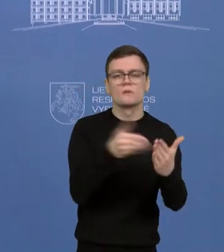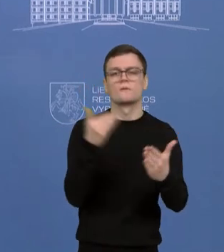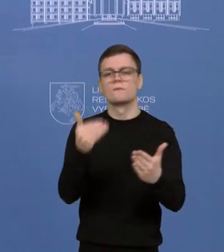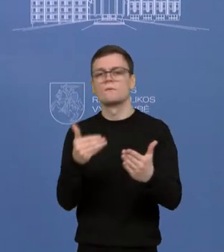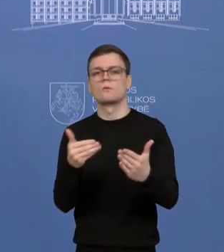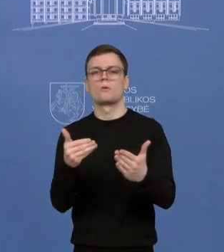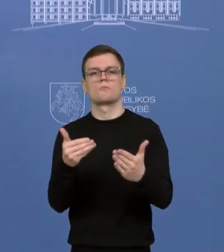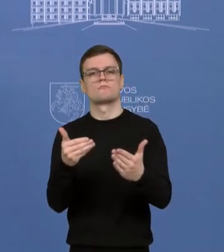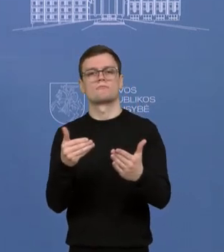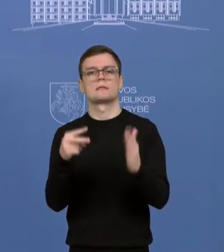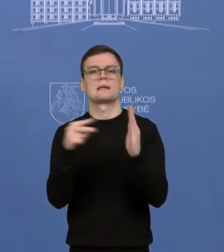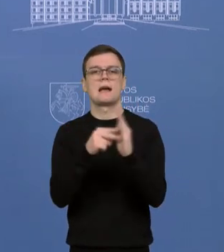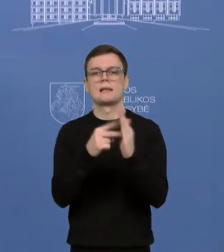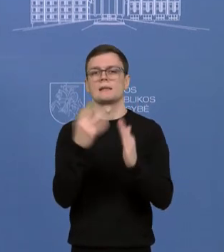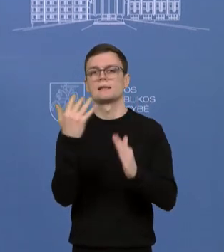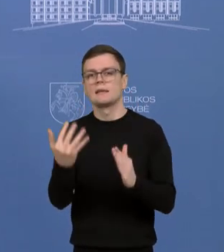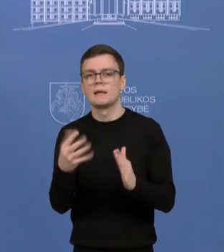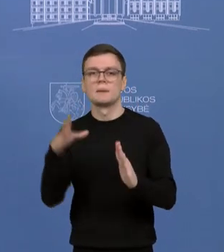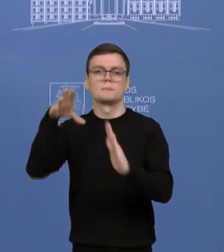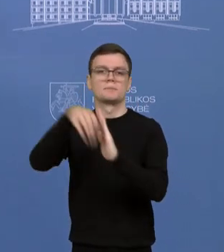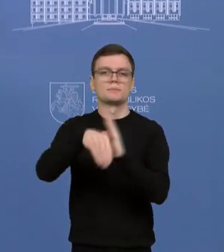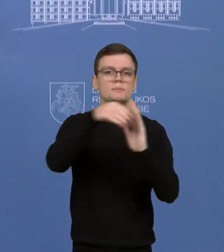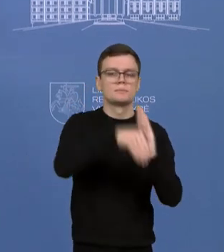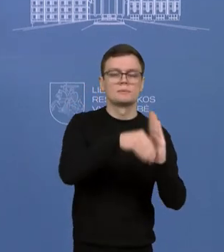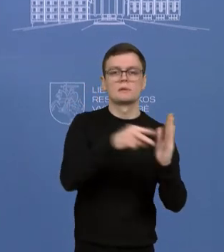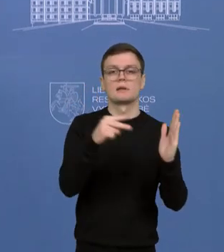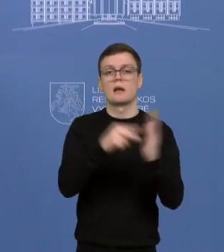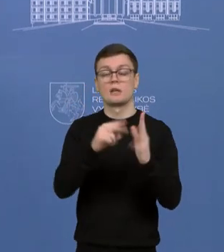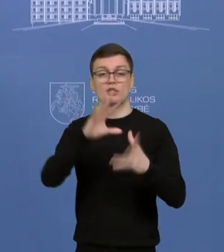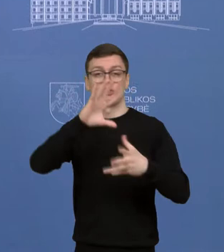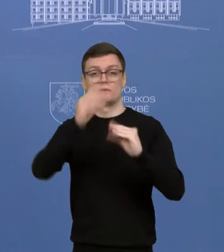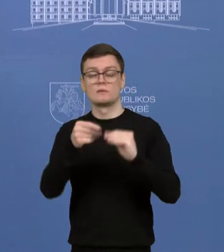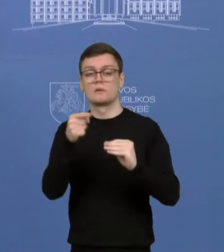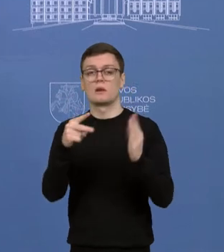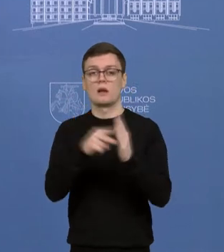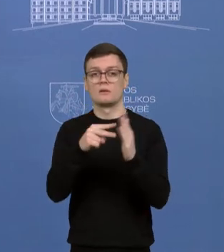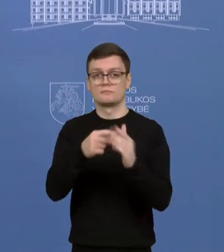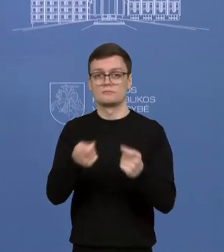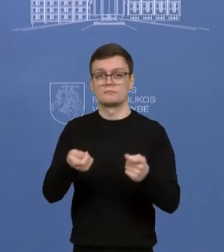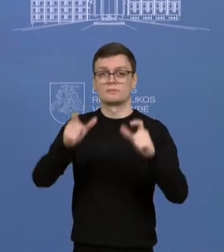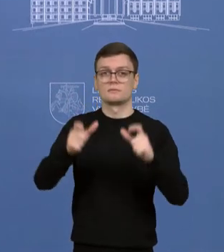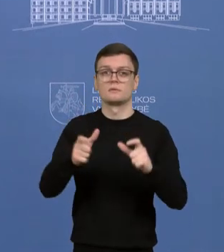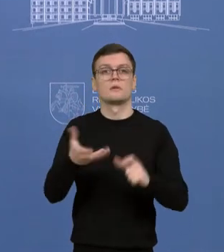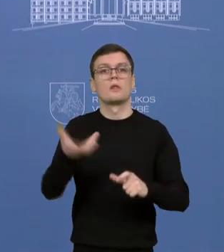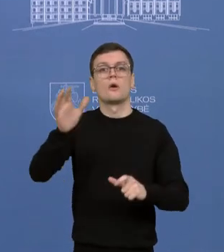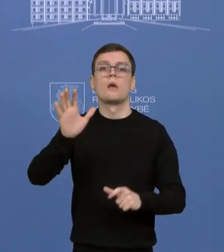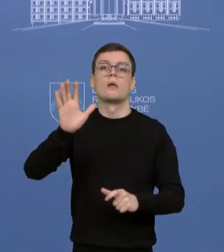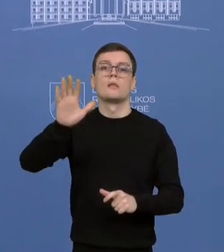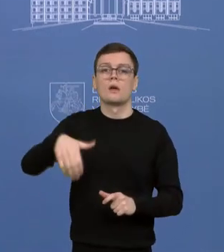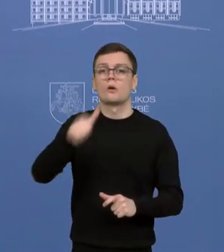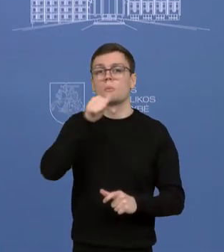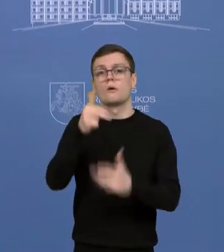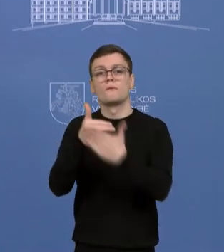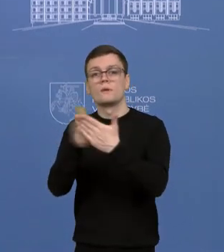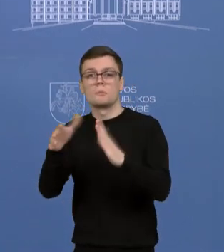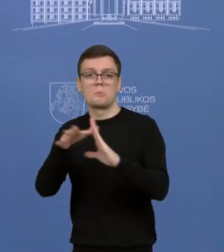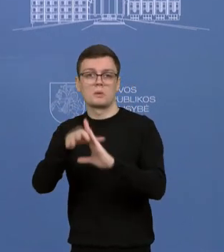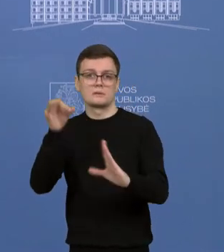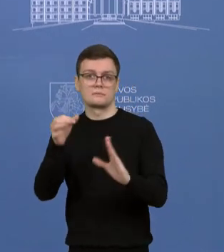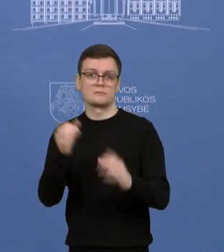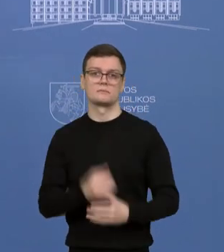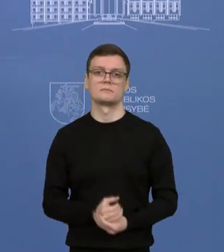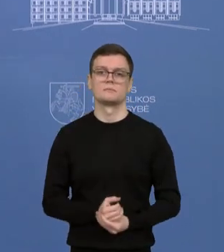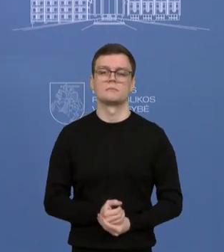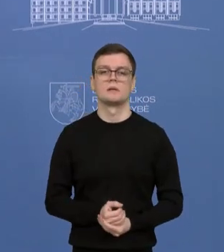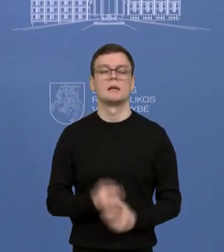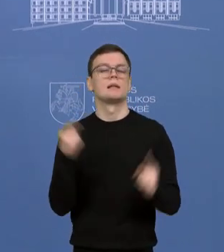kaina, jeigu trauktume visus kaštus, jinai būtų net aukštesnė negu nepriklausomų tiekėjų. Taip kad siekis yra, kad